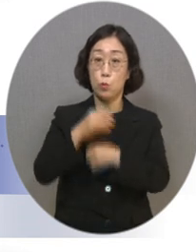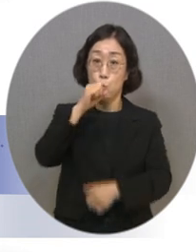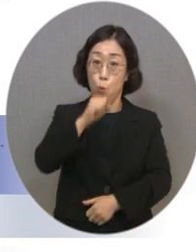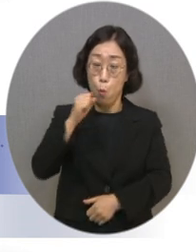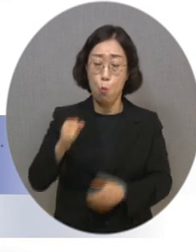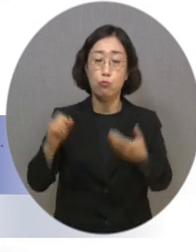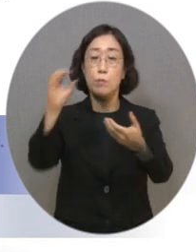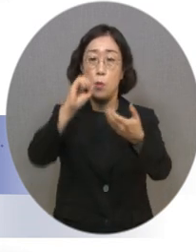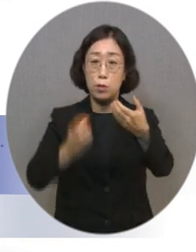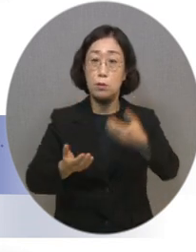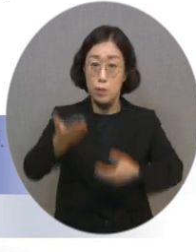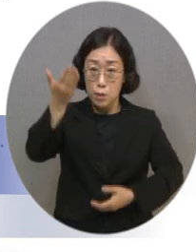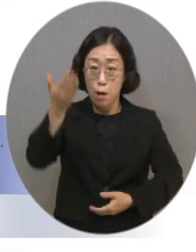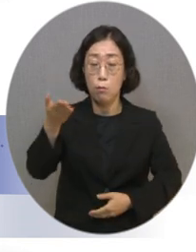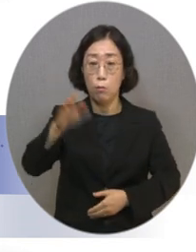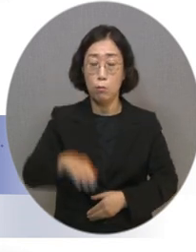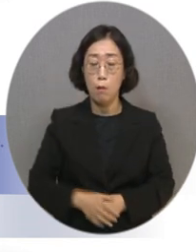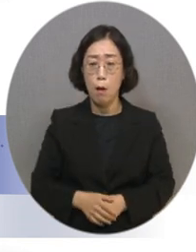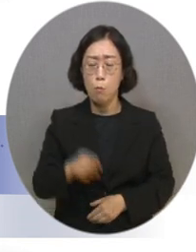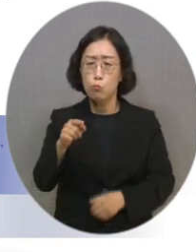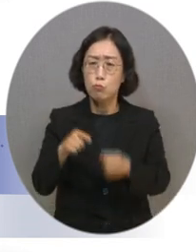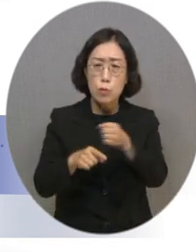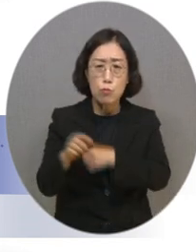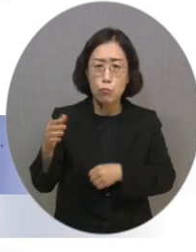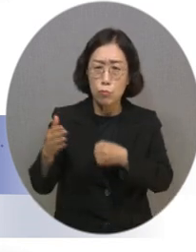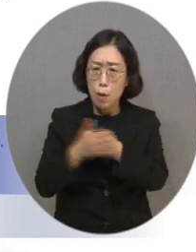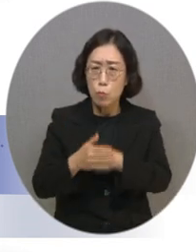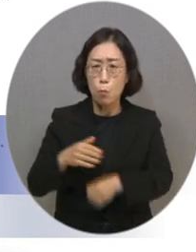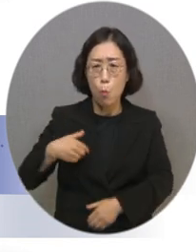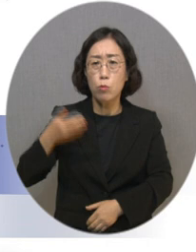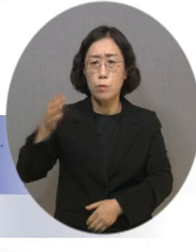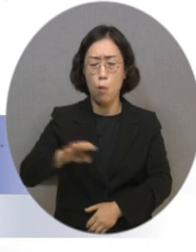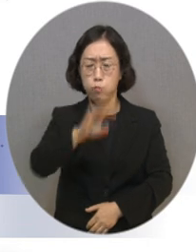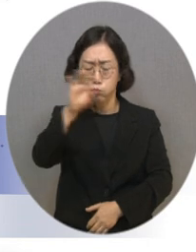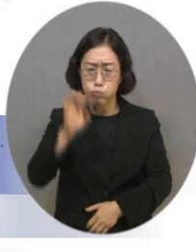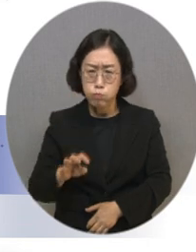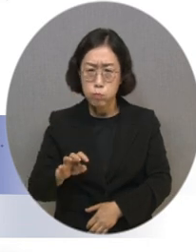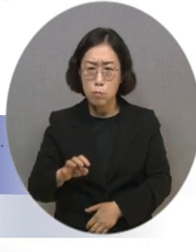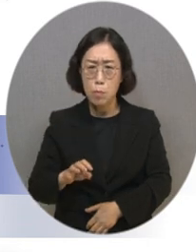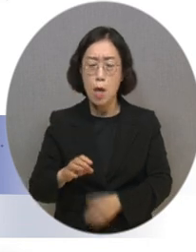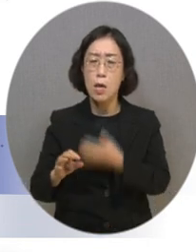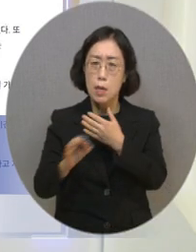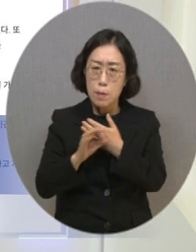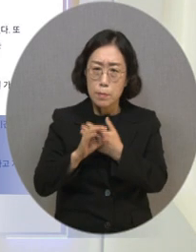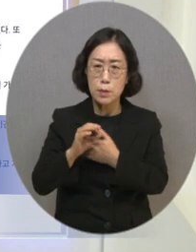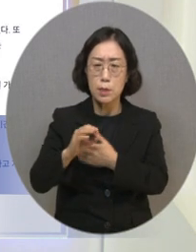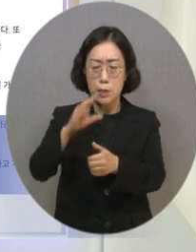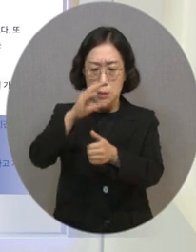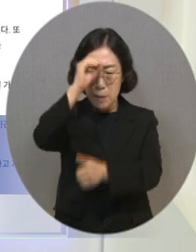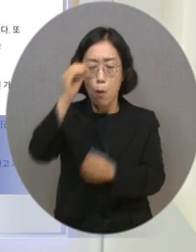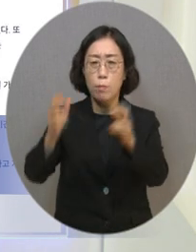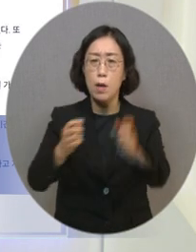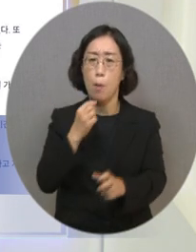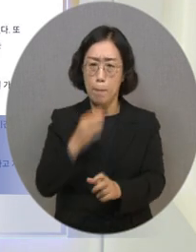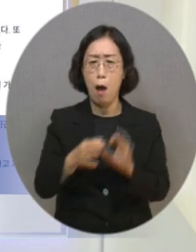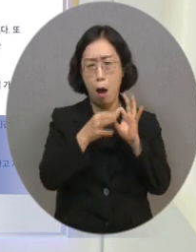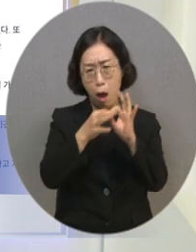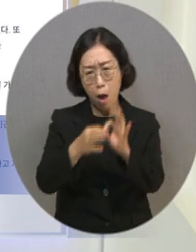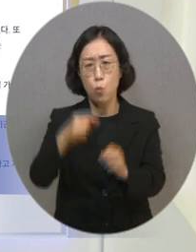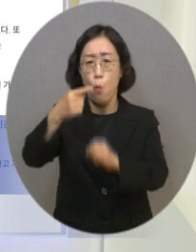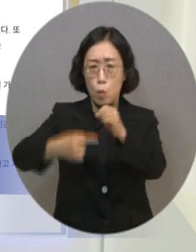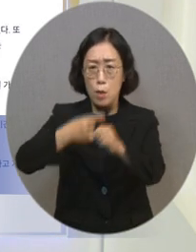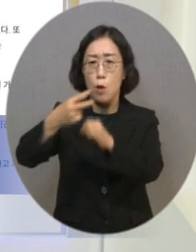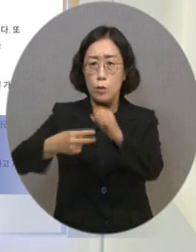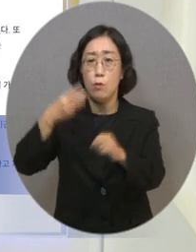이상임에도 불구하고 무슨 이유인지 정부는 3년째 10 사업만 하고 있을까요 이용자의 만족도와